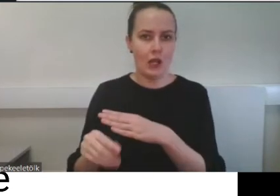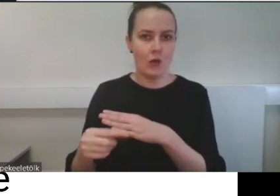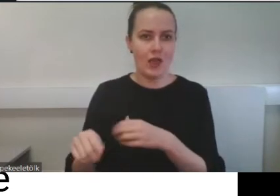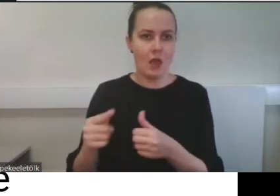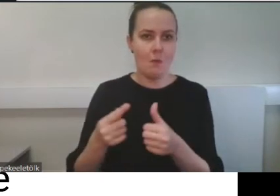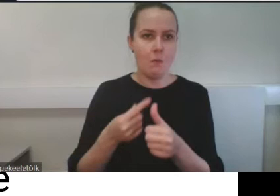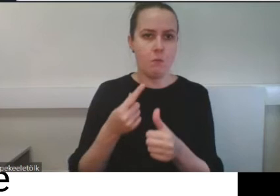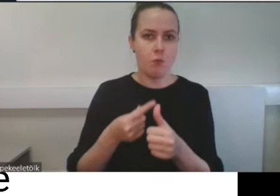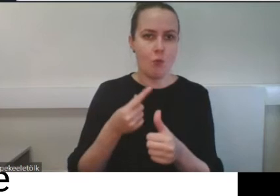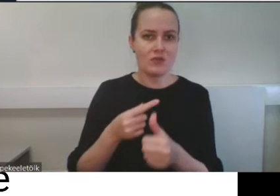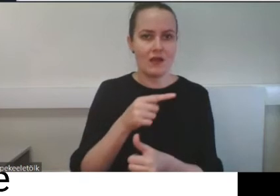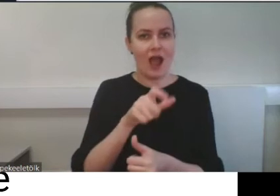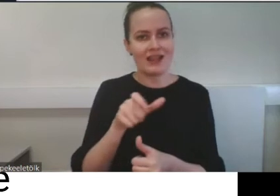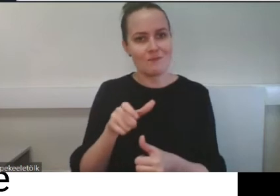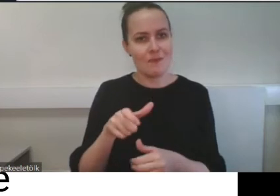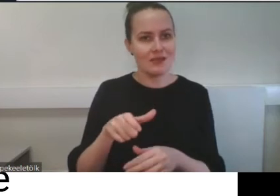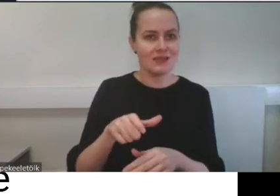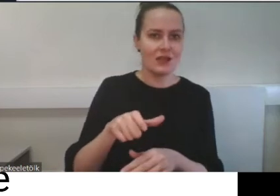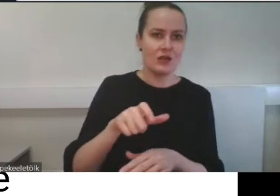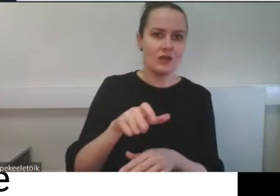tundliku informatsiooni, mida ei soovida teistega jagada.